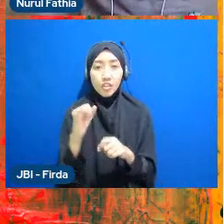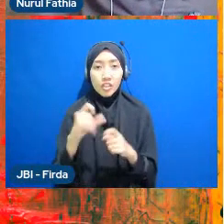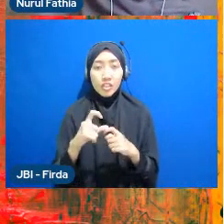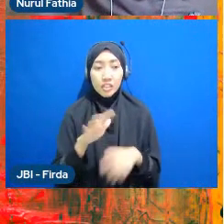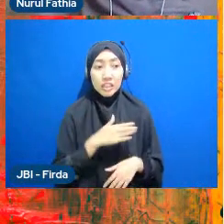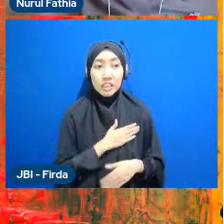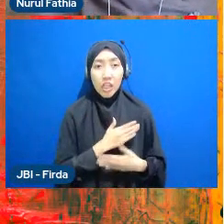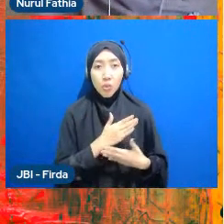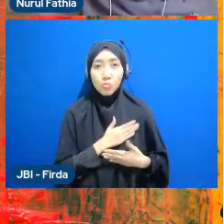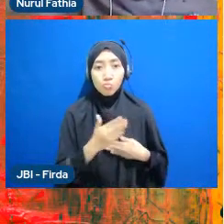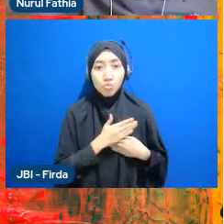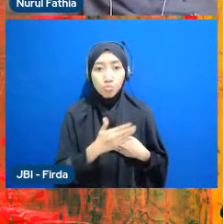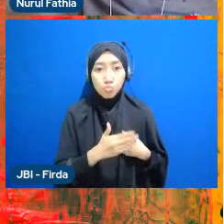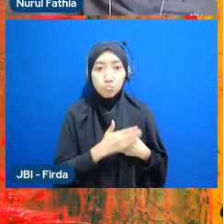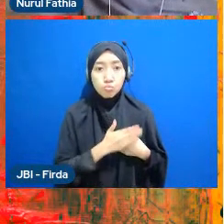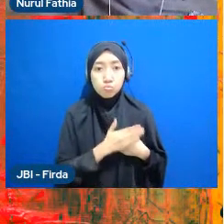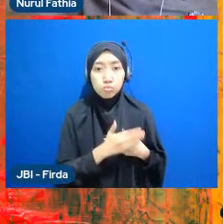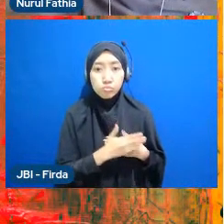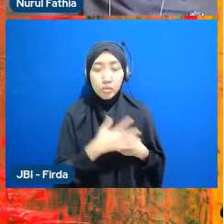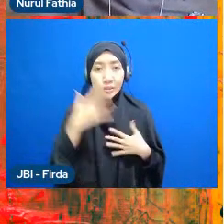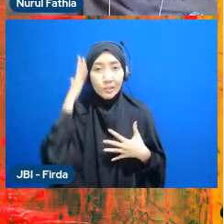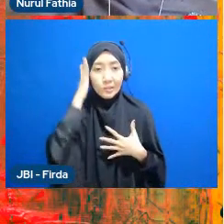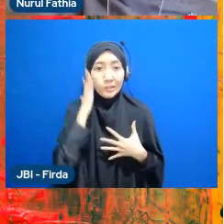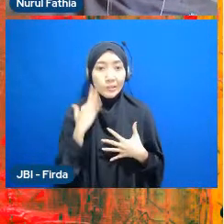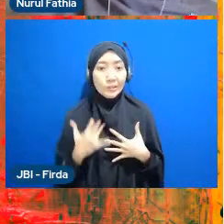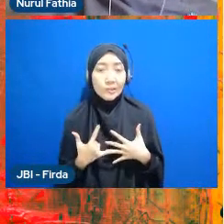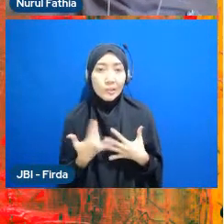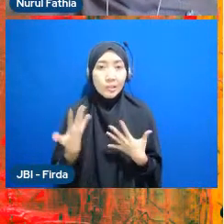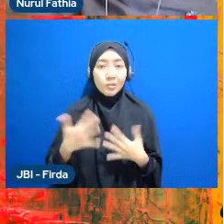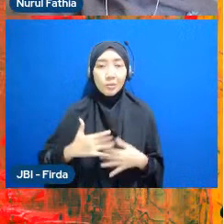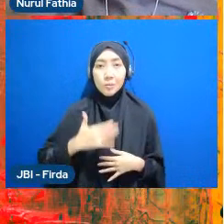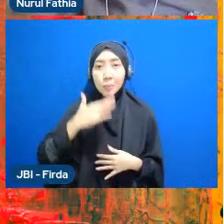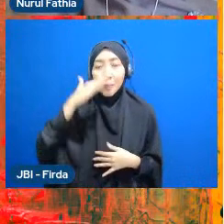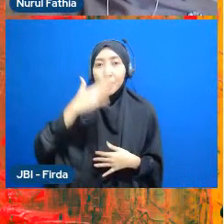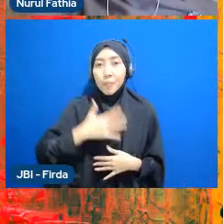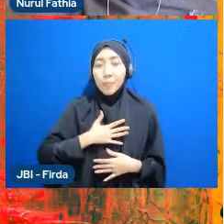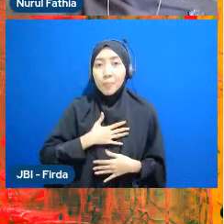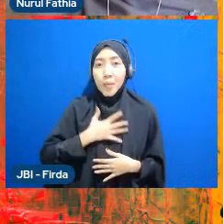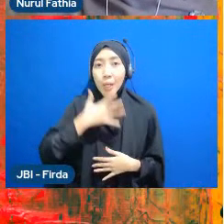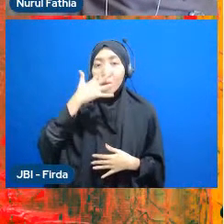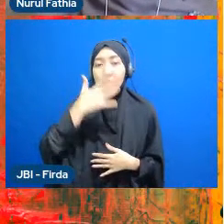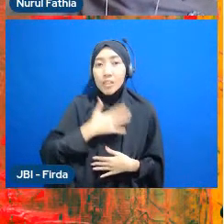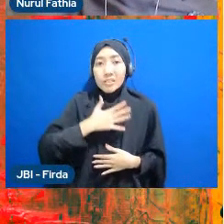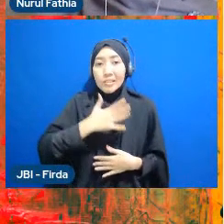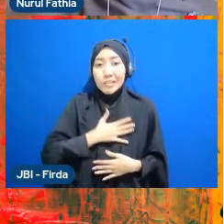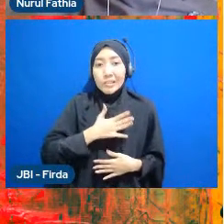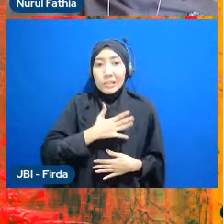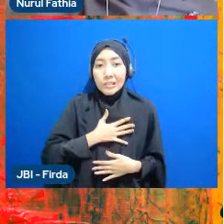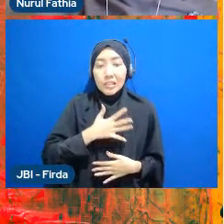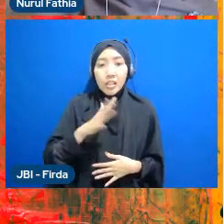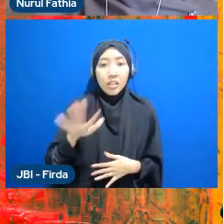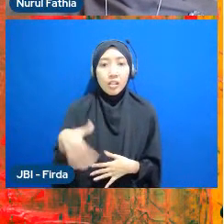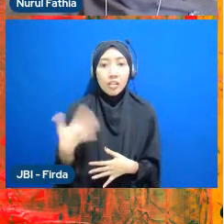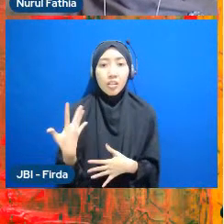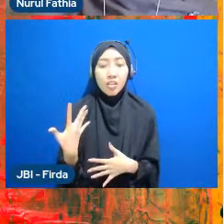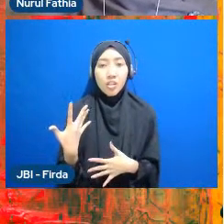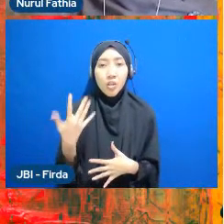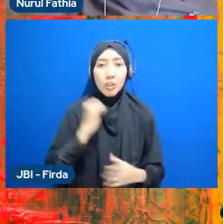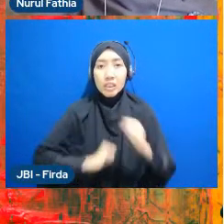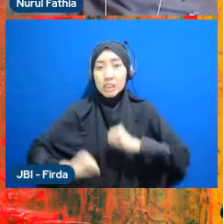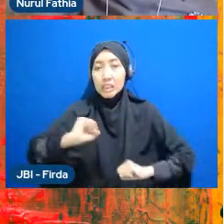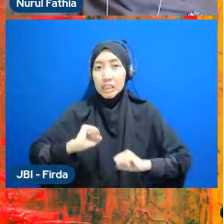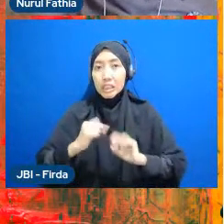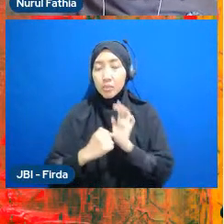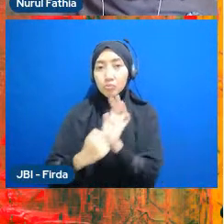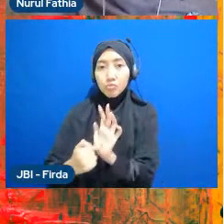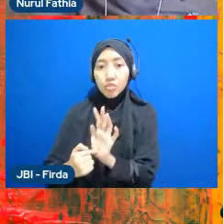cepat, kemudian berkeringat, pernafasan sesak, seperti itu. Dan perilaku yang tampak. Misalnya